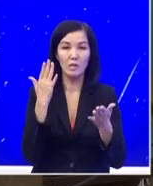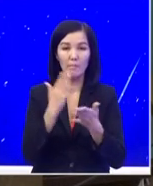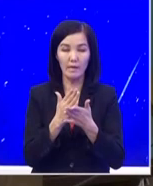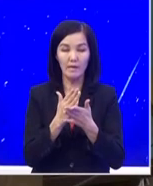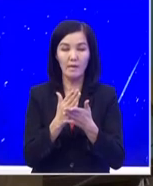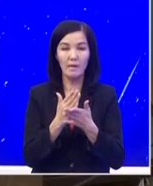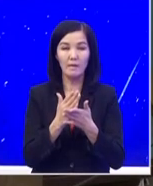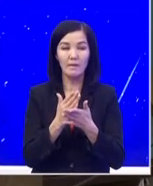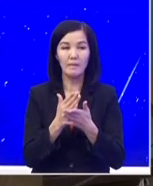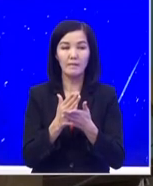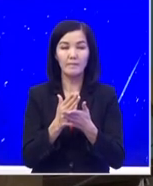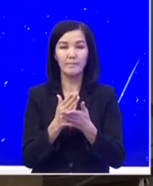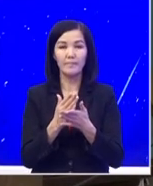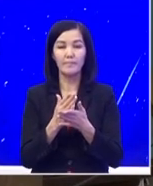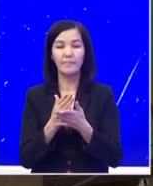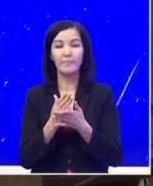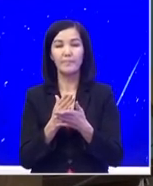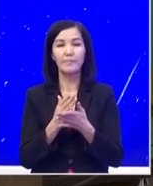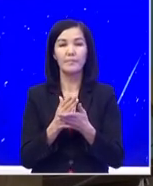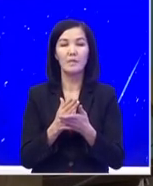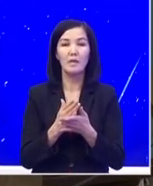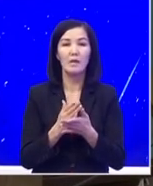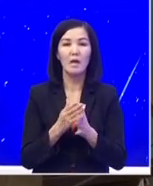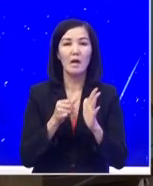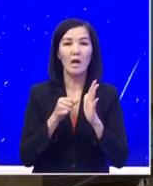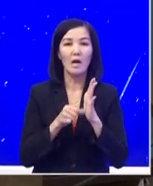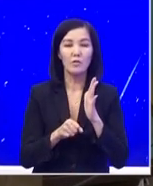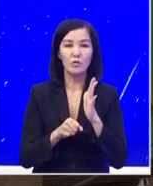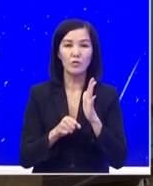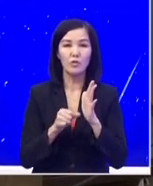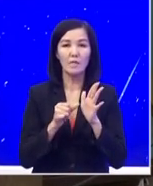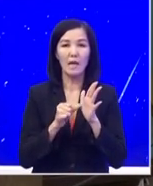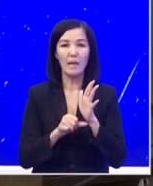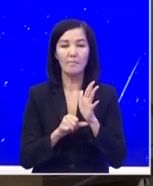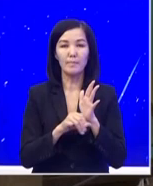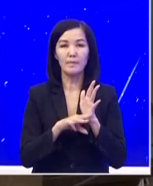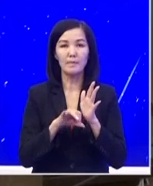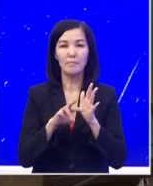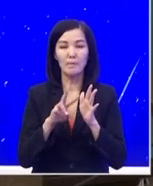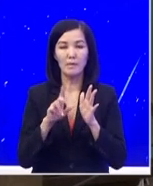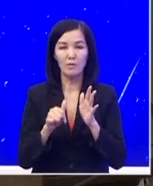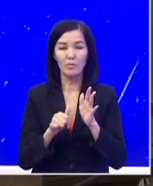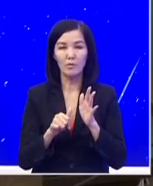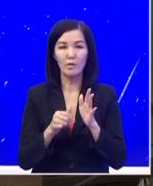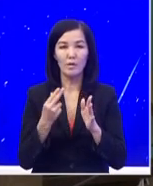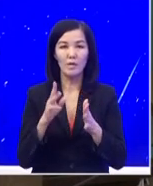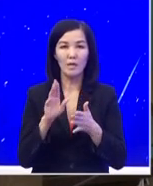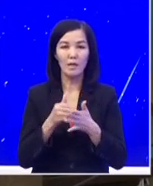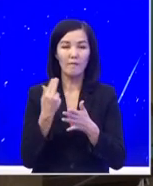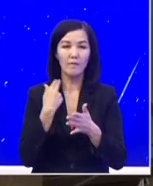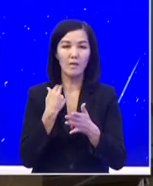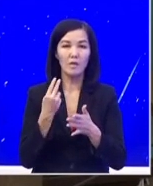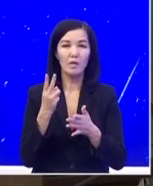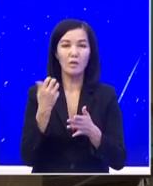сомасы. Қарыз сомасы 912 миллион. Оның ішінде 660 миллион негізгі сома берешегі